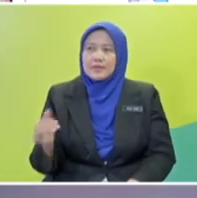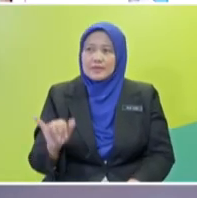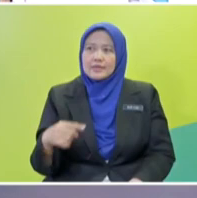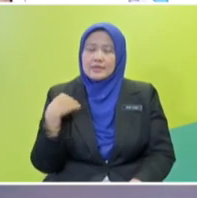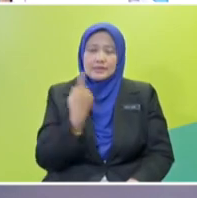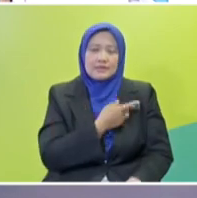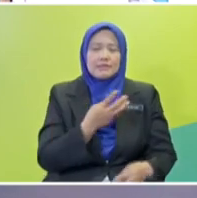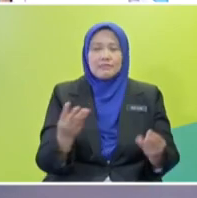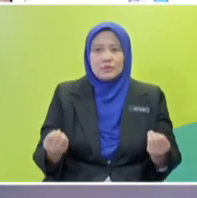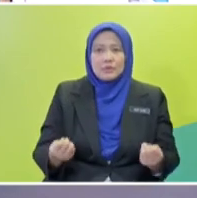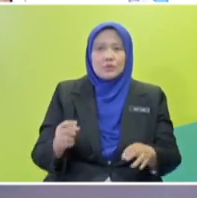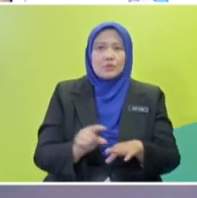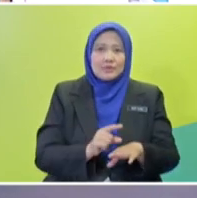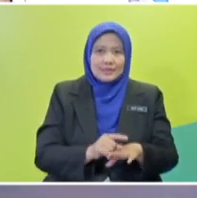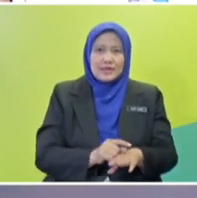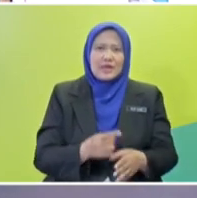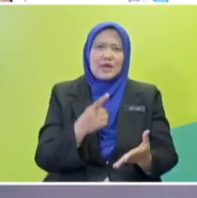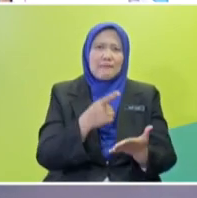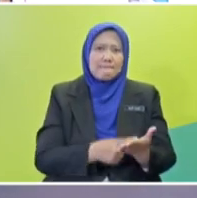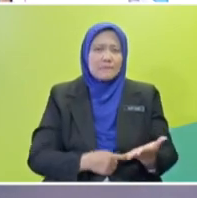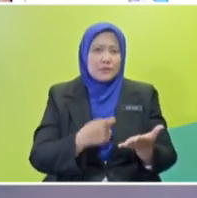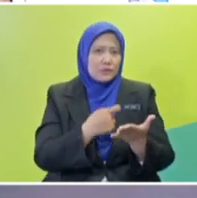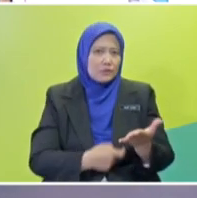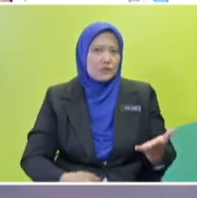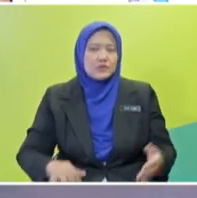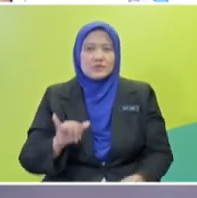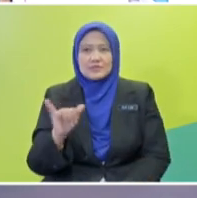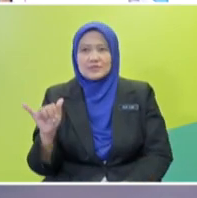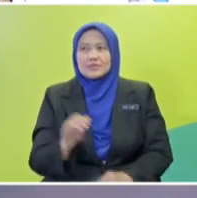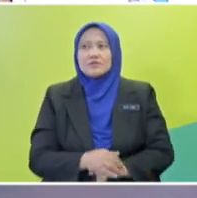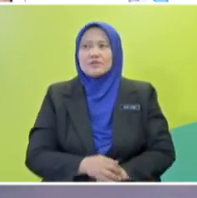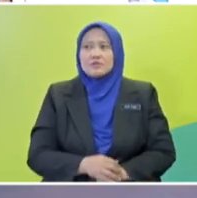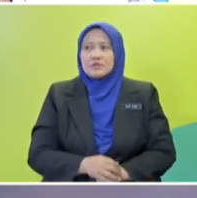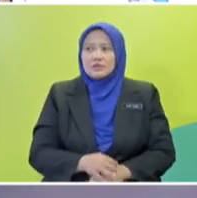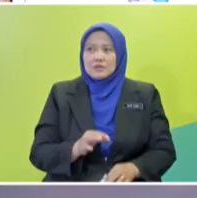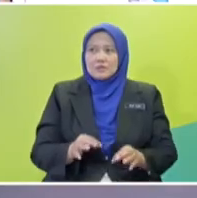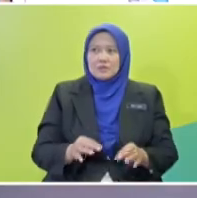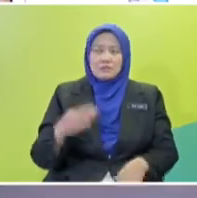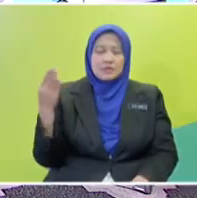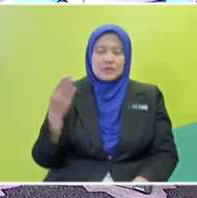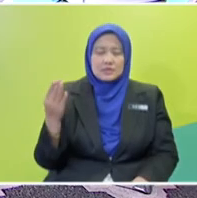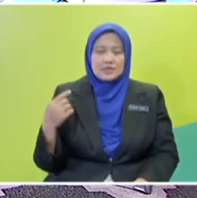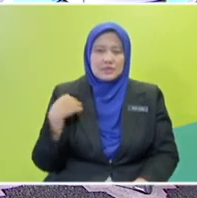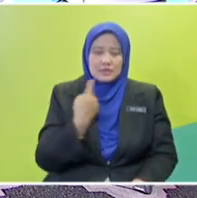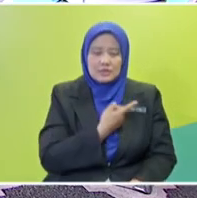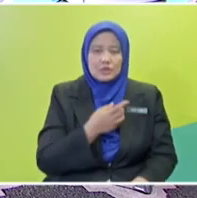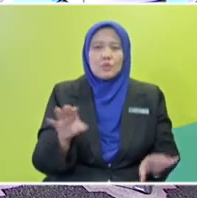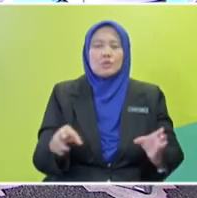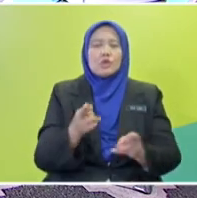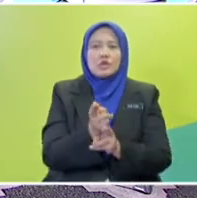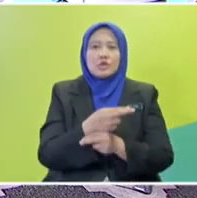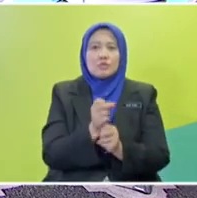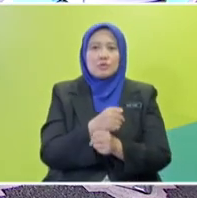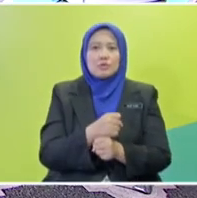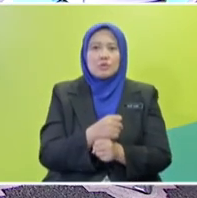kan tahu kos dia berapa oh Biasanya kita Reka bentuk produk nih adalah untuk jualan permintaan pelanggan